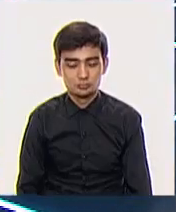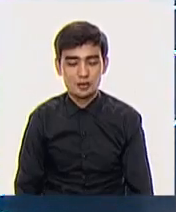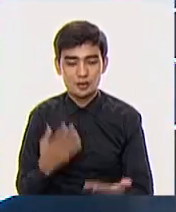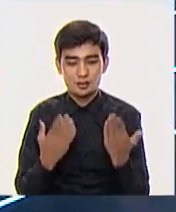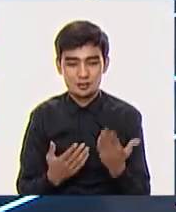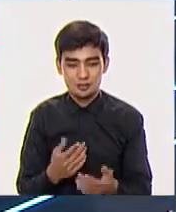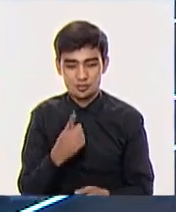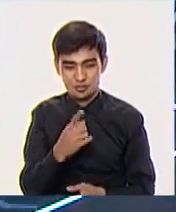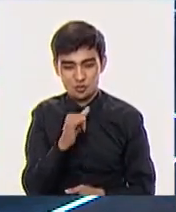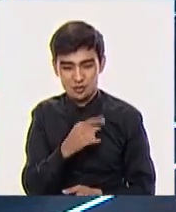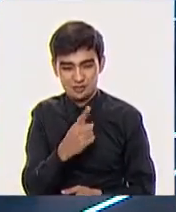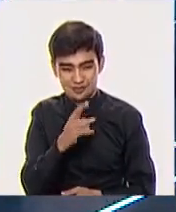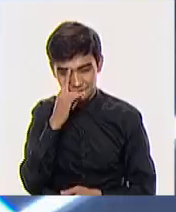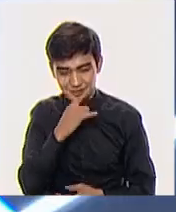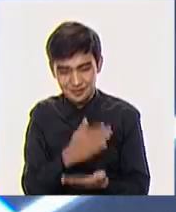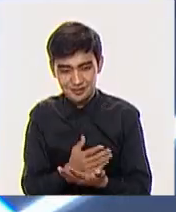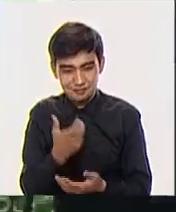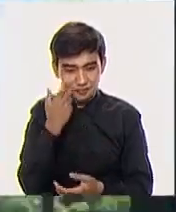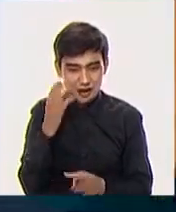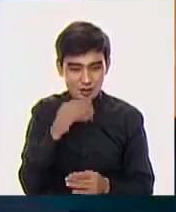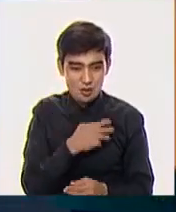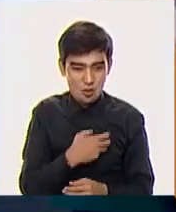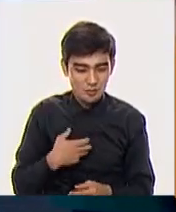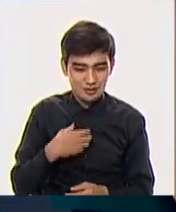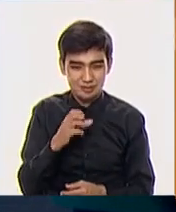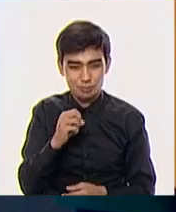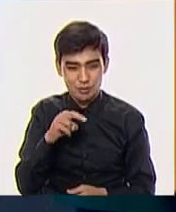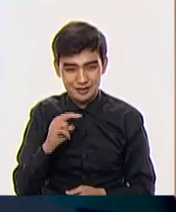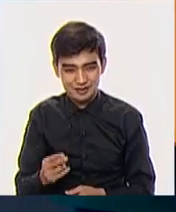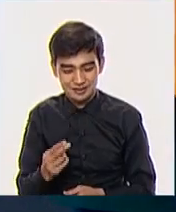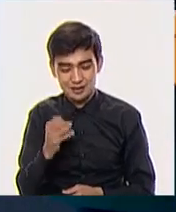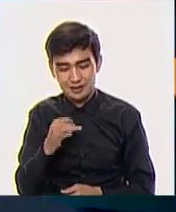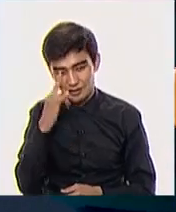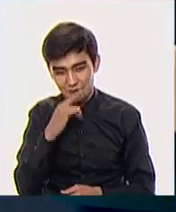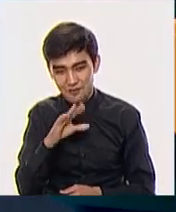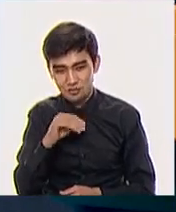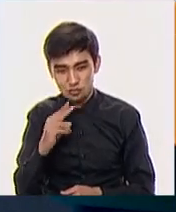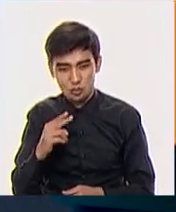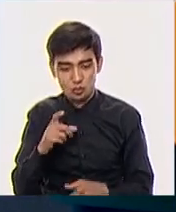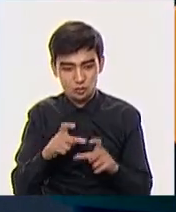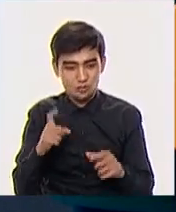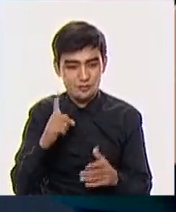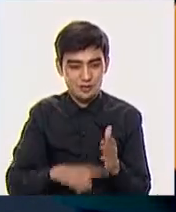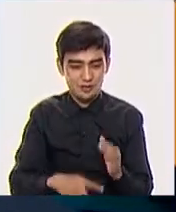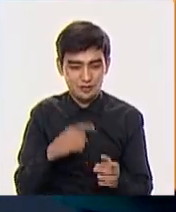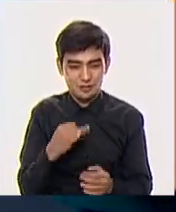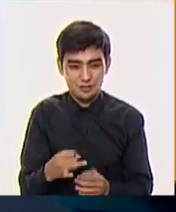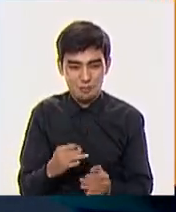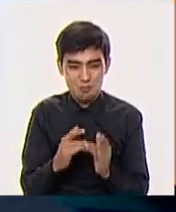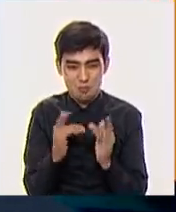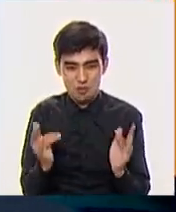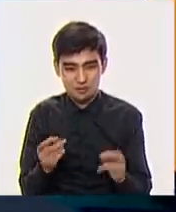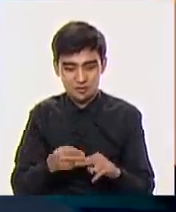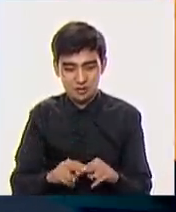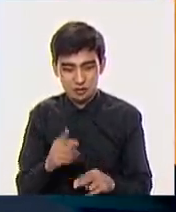Если у одних казахстанцев есть надежда на спецкомиссию, то в Восточном Казахстане люди надеются только на авось. Хлипкий мостик